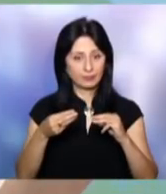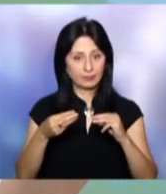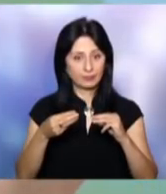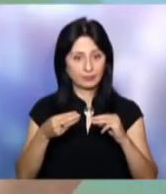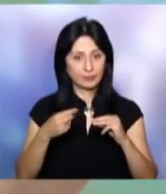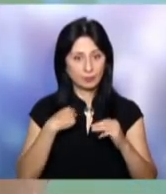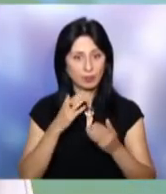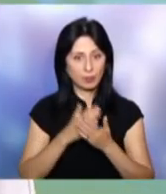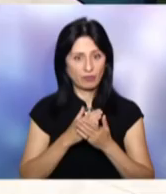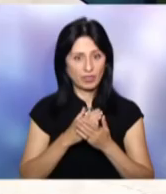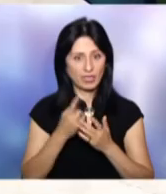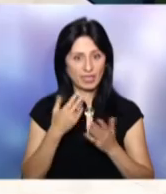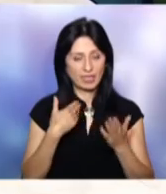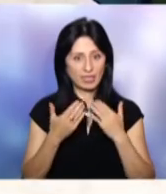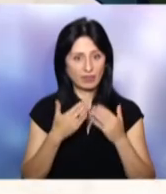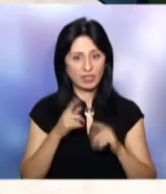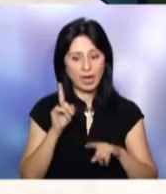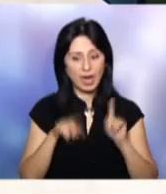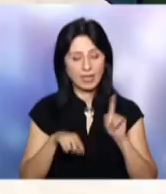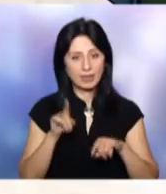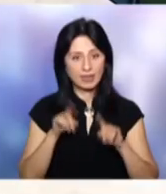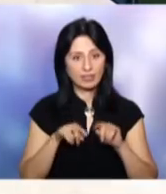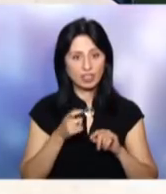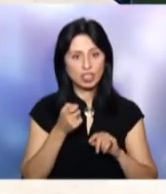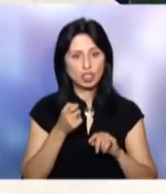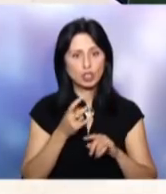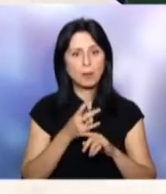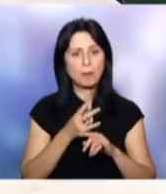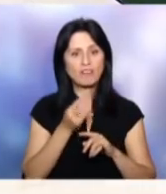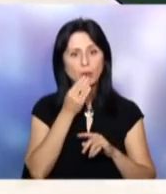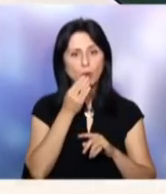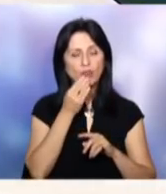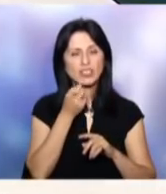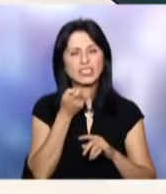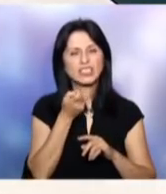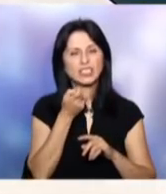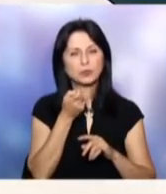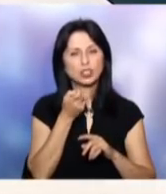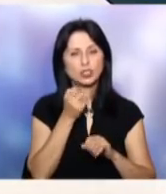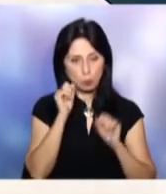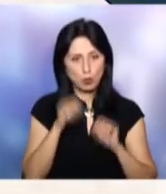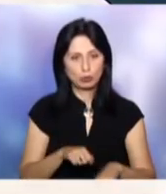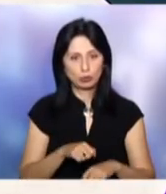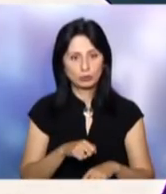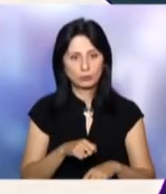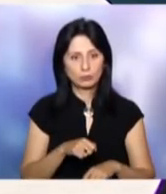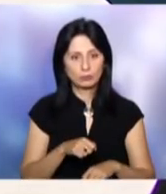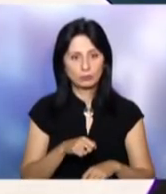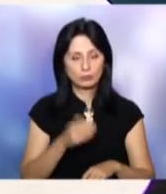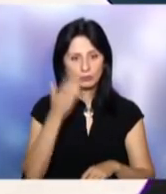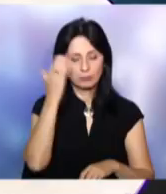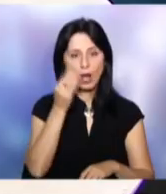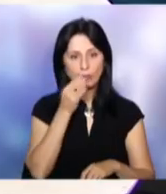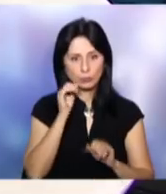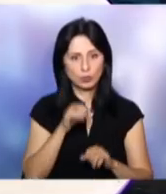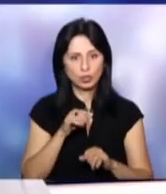სხვათა შორის მე მაქვს ერთი დამოკიდებულებაც, რომ ხანდახან აი ცოტა მავნე პროდუქტის ჭამა იმდენად კარგ ფსიქოლოგიურ ცელქობად გეთვლება